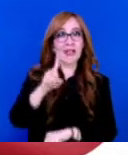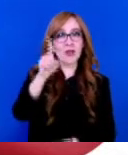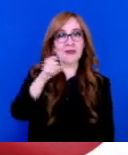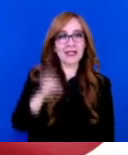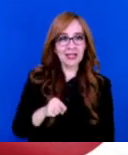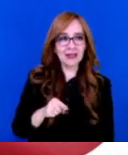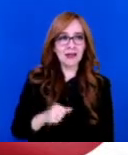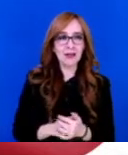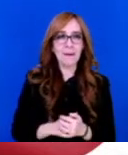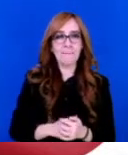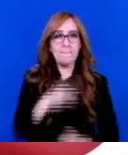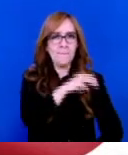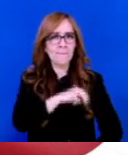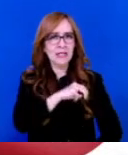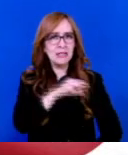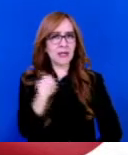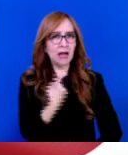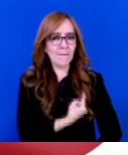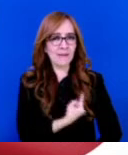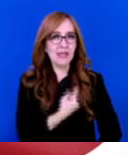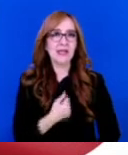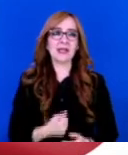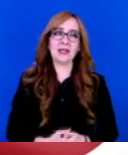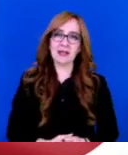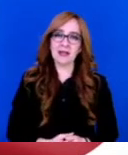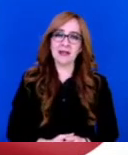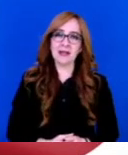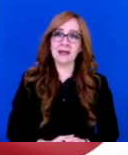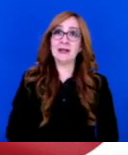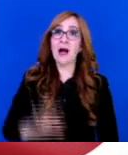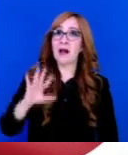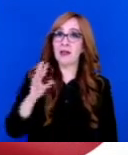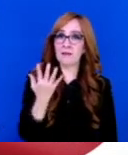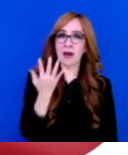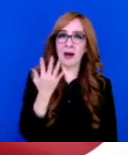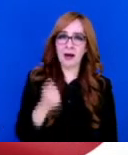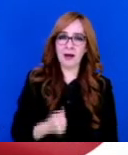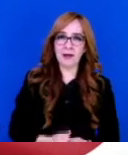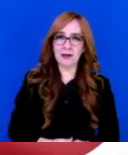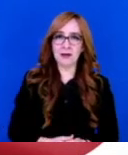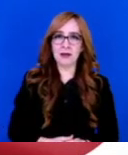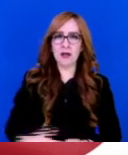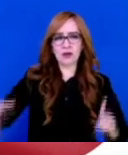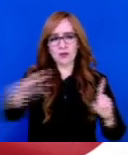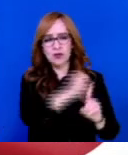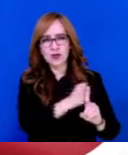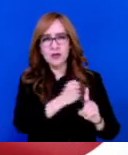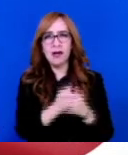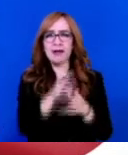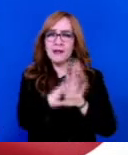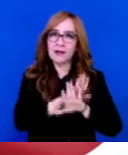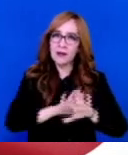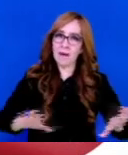Misi kami paslon nomor 1, misi yang kelima, itu terwujudnya ketentraman